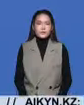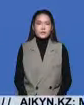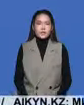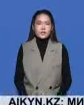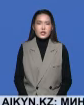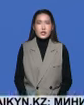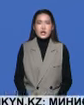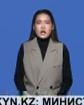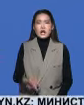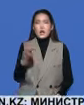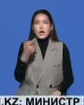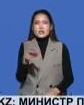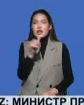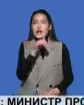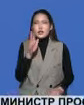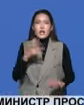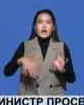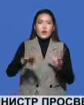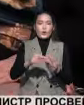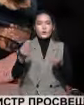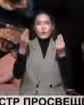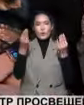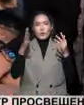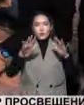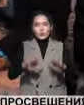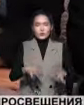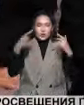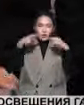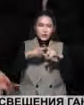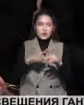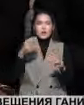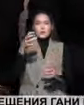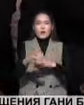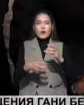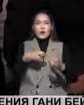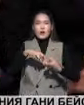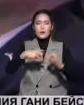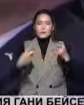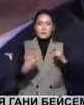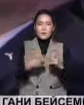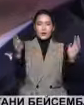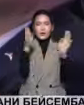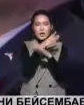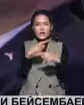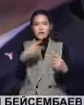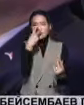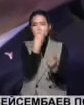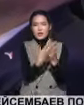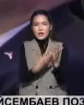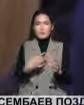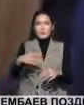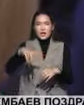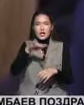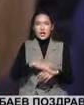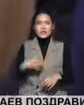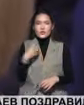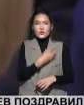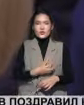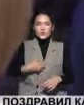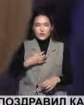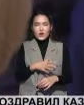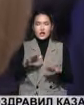Ни для кого не секрет наличие крупных пробелов в системе глобального управления. COVID-19 показал, что странам важно строить мосты, а не